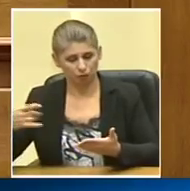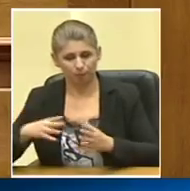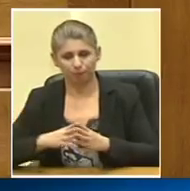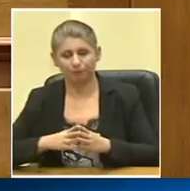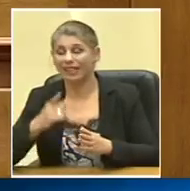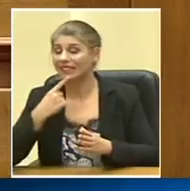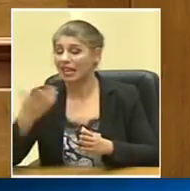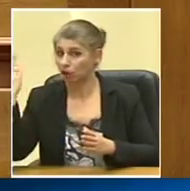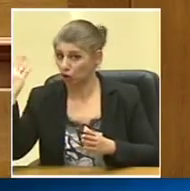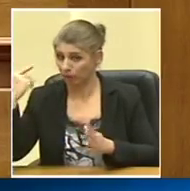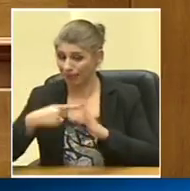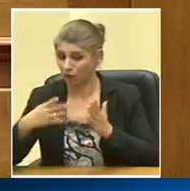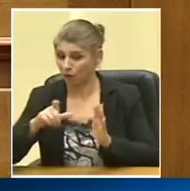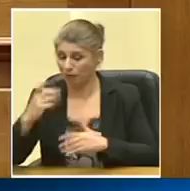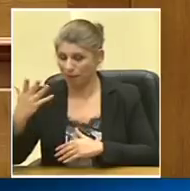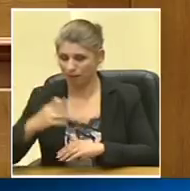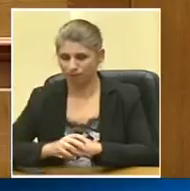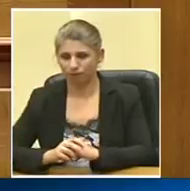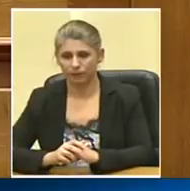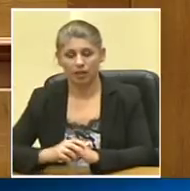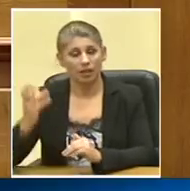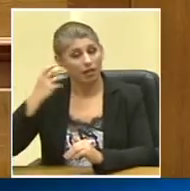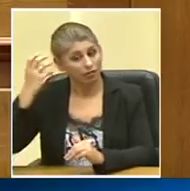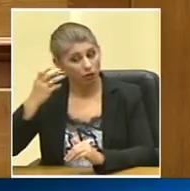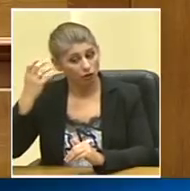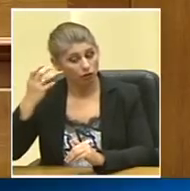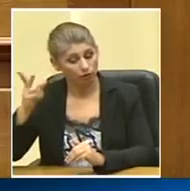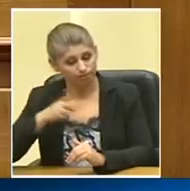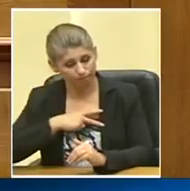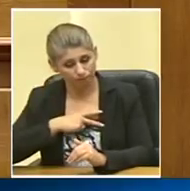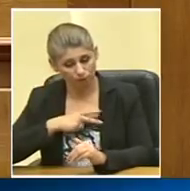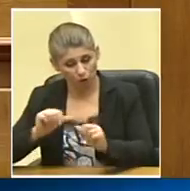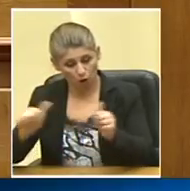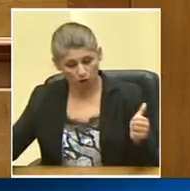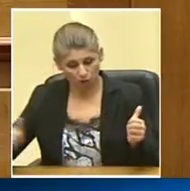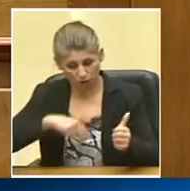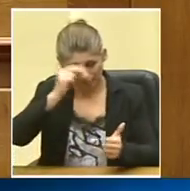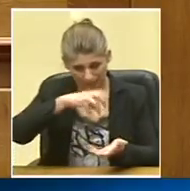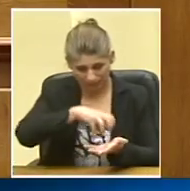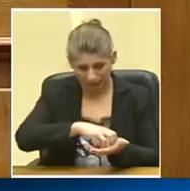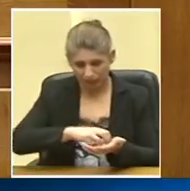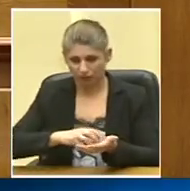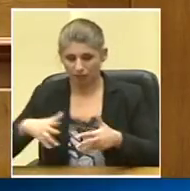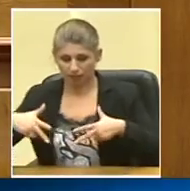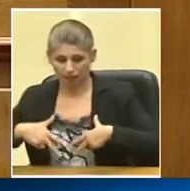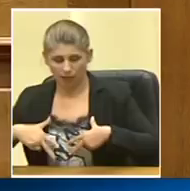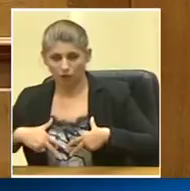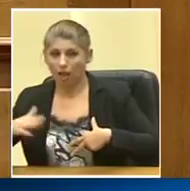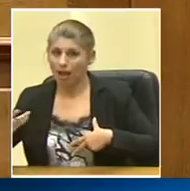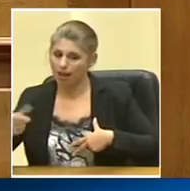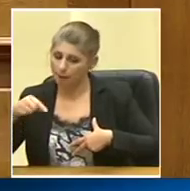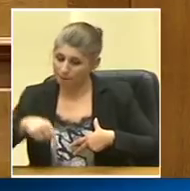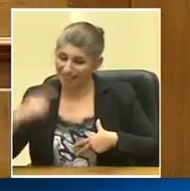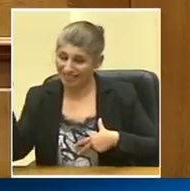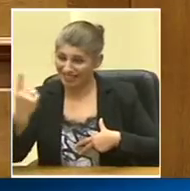έλεγε: «Είναι θεωρητικός ορθότερος ο χωρισμός Εκκλησίας και Πολιτείας. Αλλά υπό τας